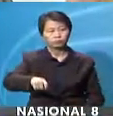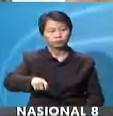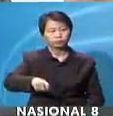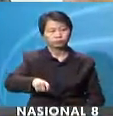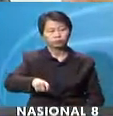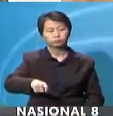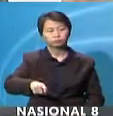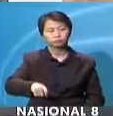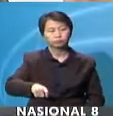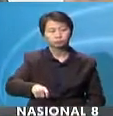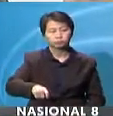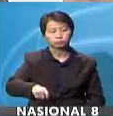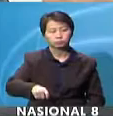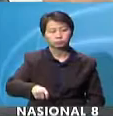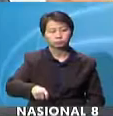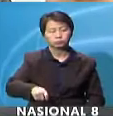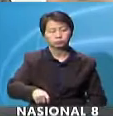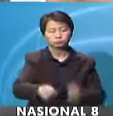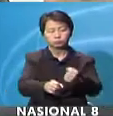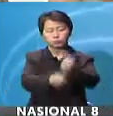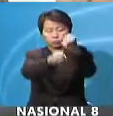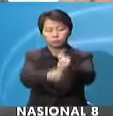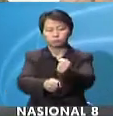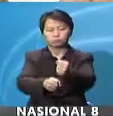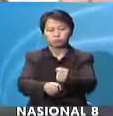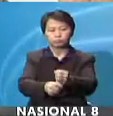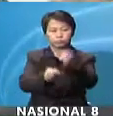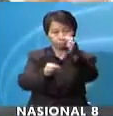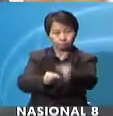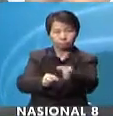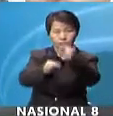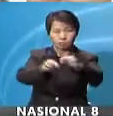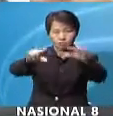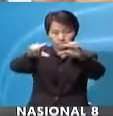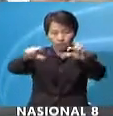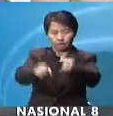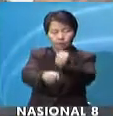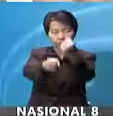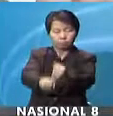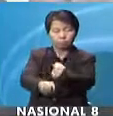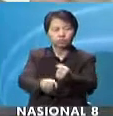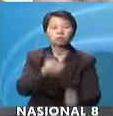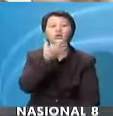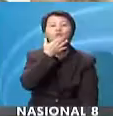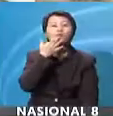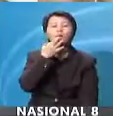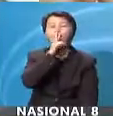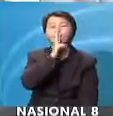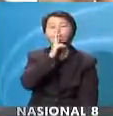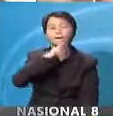apa ni tanda-tanda label ini warna